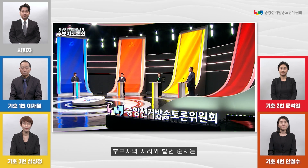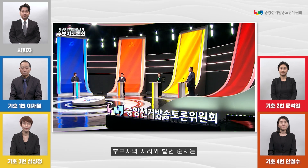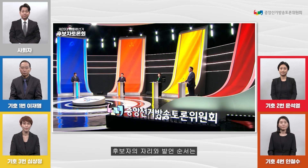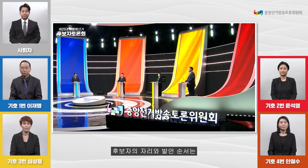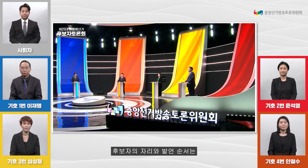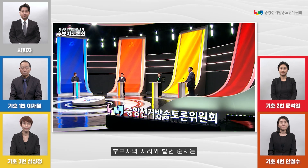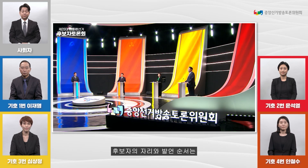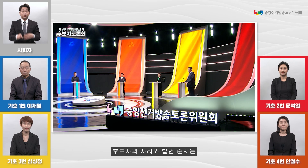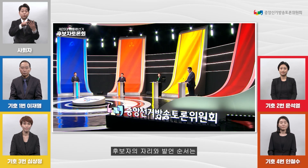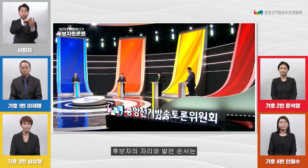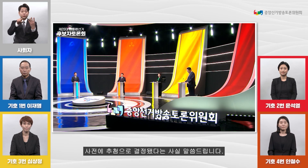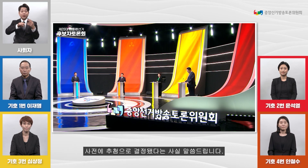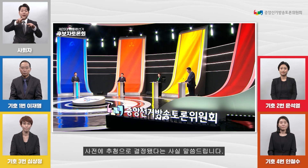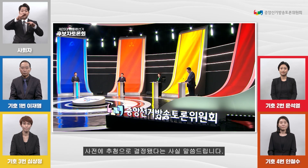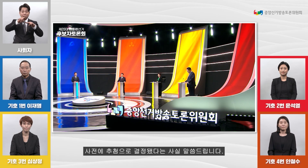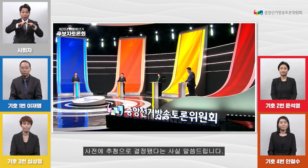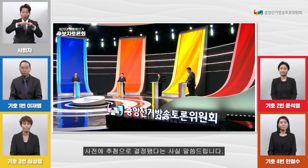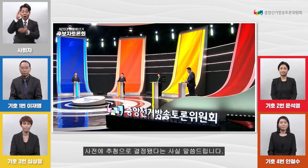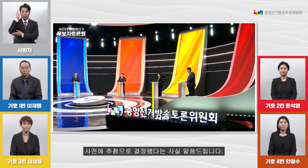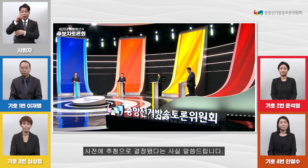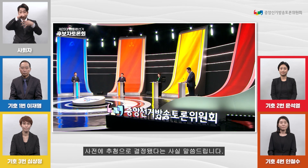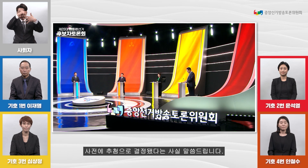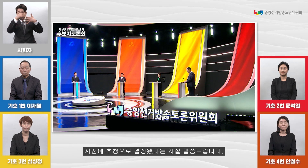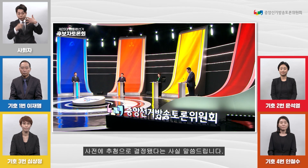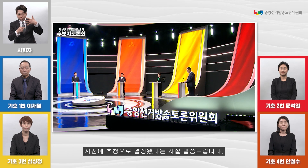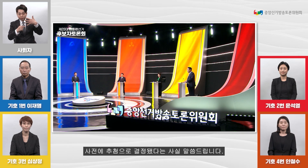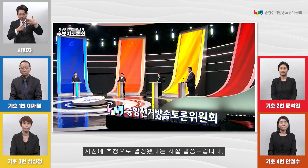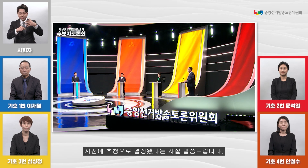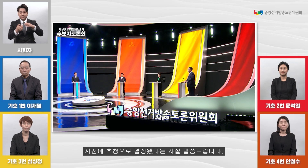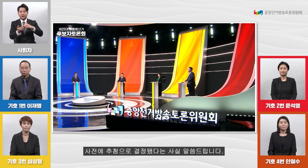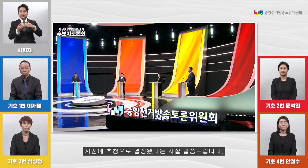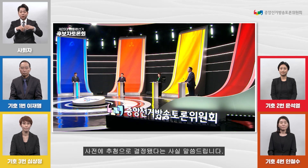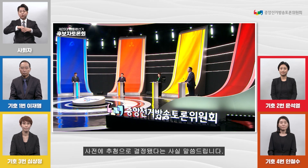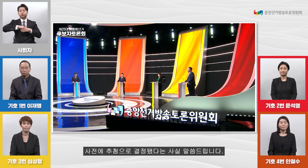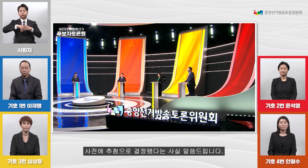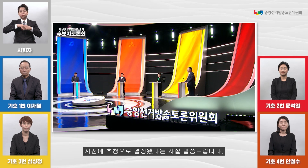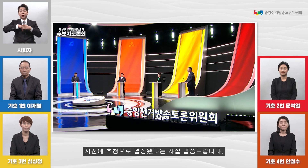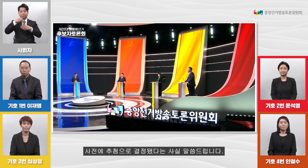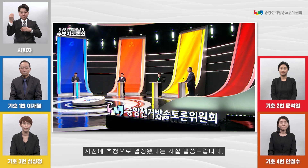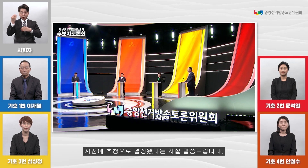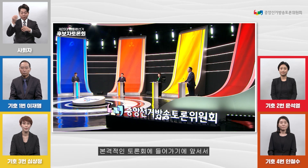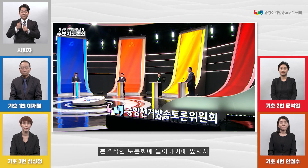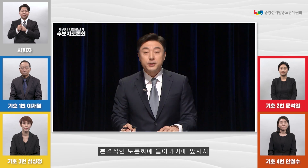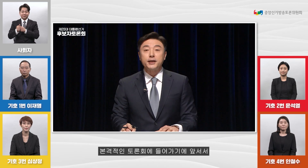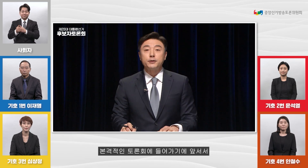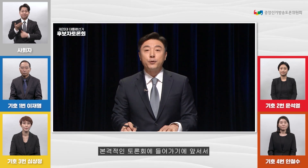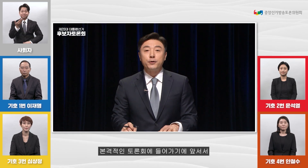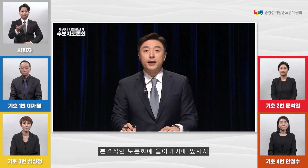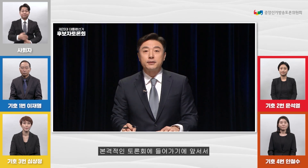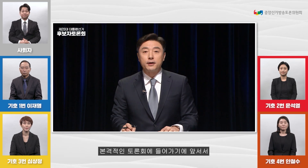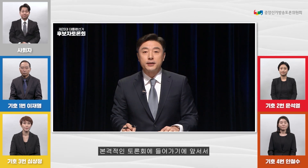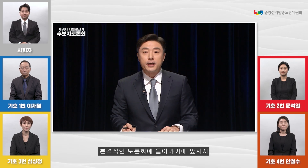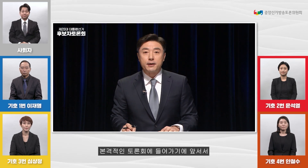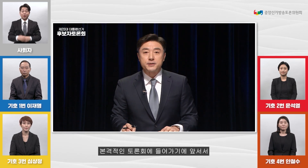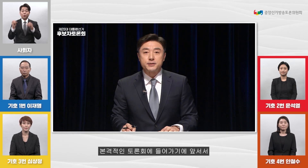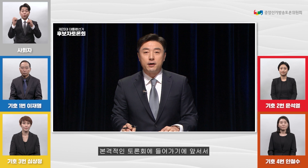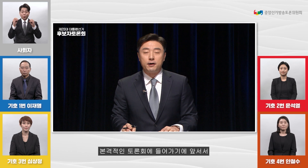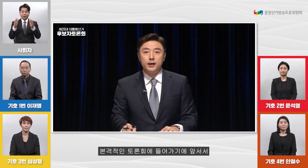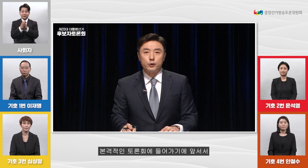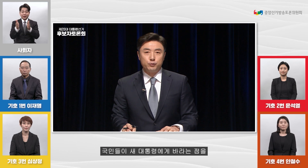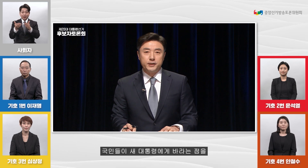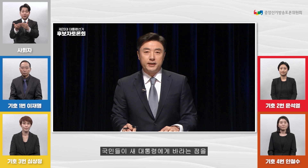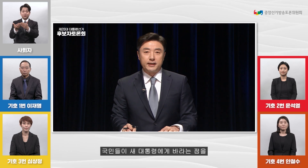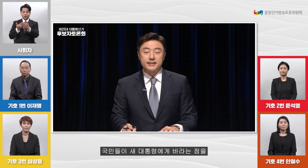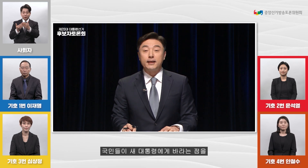후보자의 자리와 발언 순서는 사전에 추첨으로 결정됐다는 사실 말씀드립니다. 본격적인 토론에 들어가기에